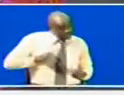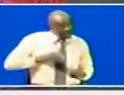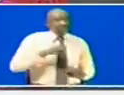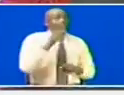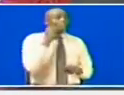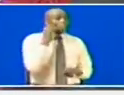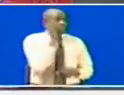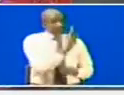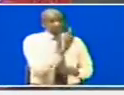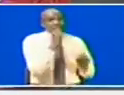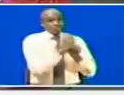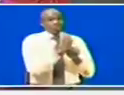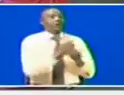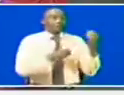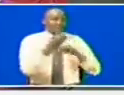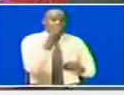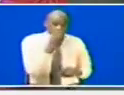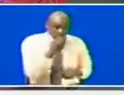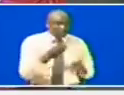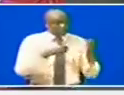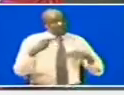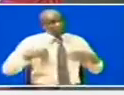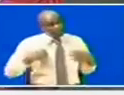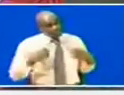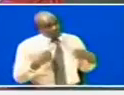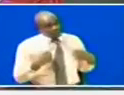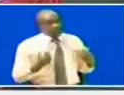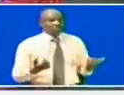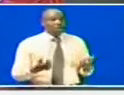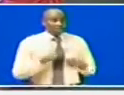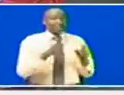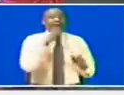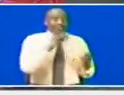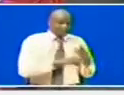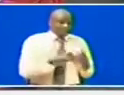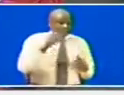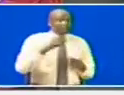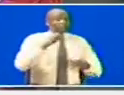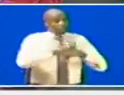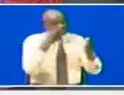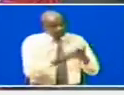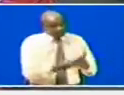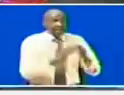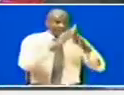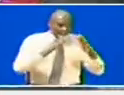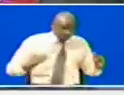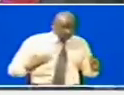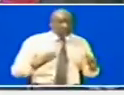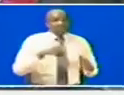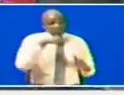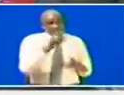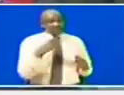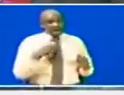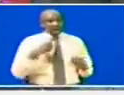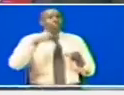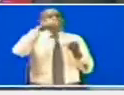nyumbani ni haya: kununua chakula, kununua nguo labda, lakini mume yeye karo ya shule, nyumba, kusema kwamba na